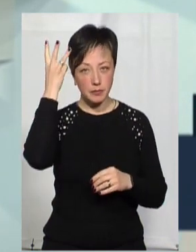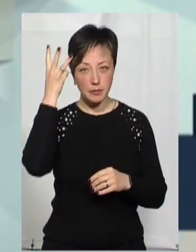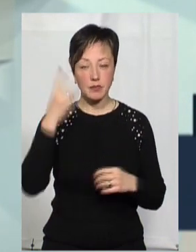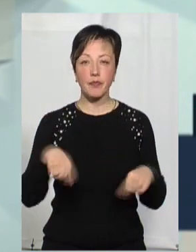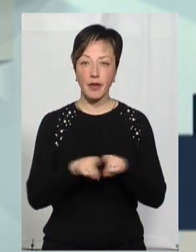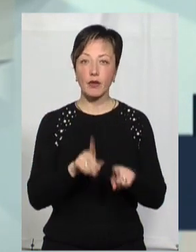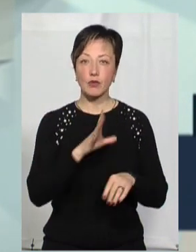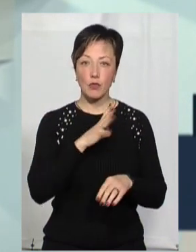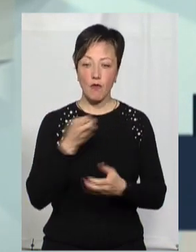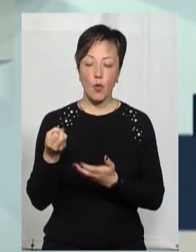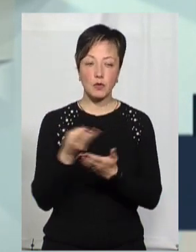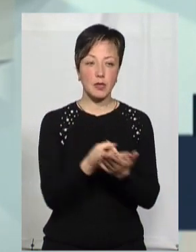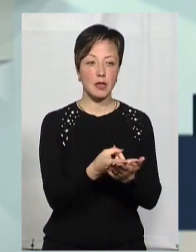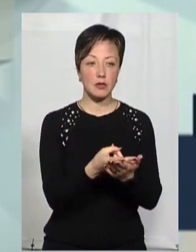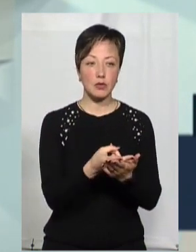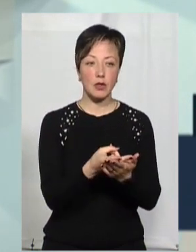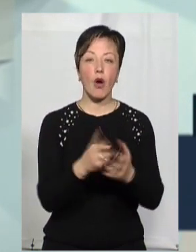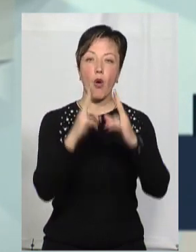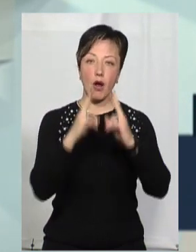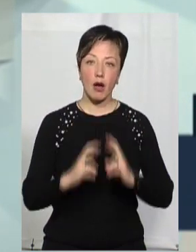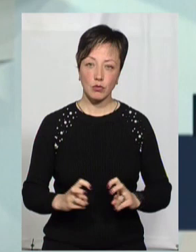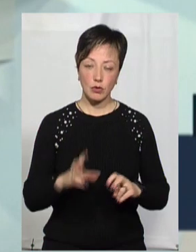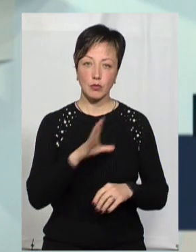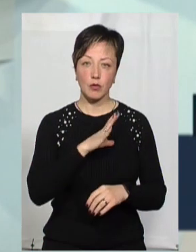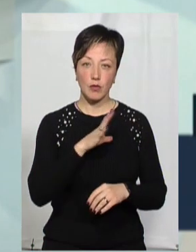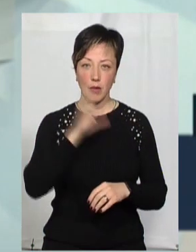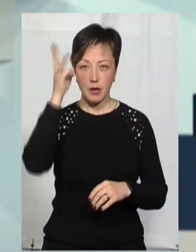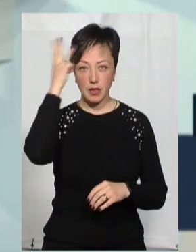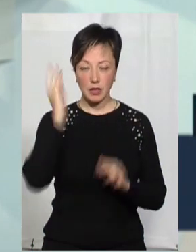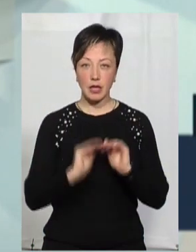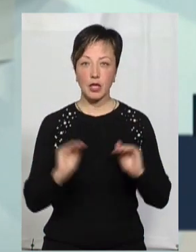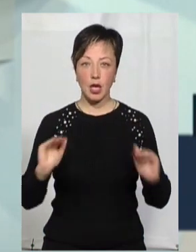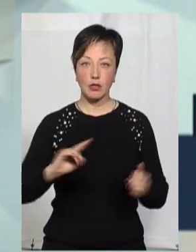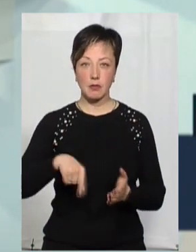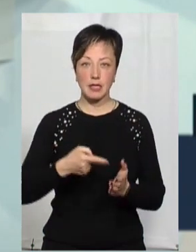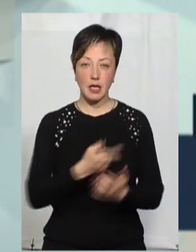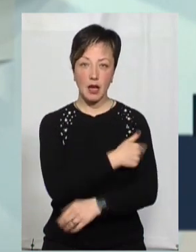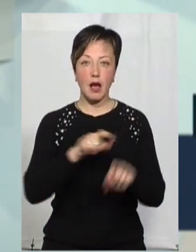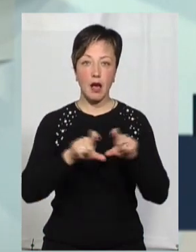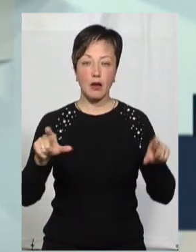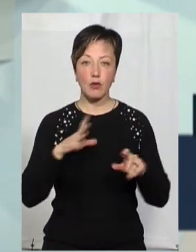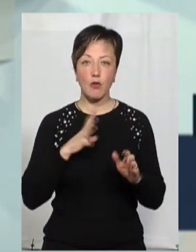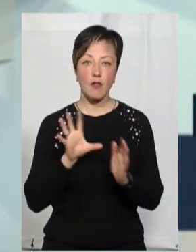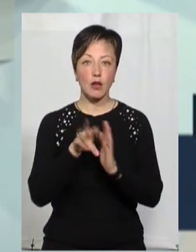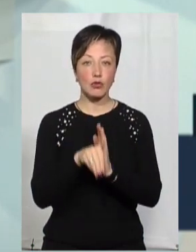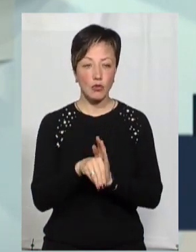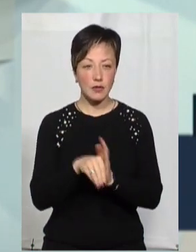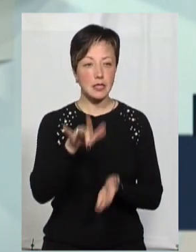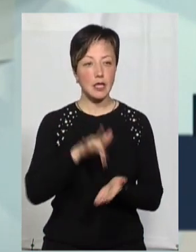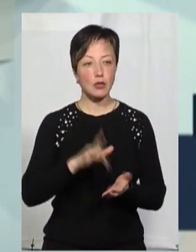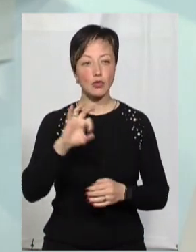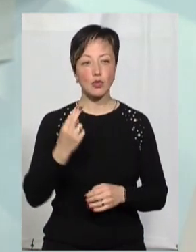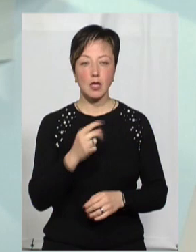Він також був госпіталізований, він був оглянутий у Хмельницькій дитячій міській лікарні і був влаштований у